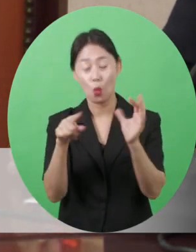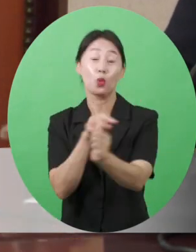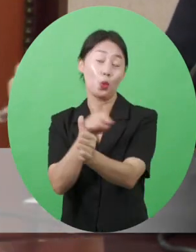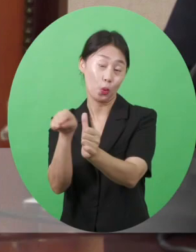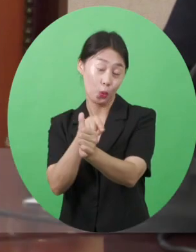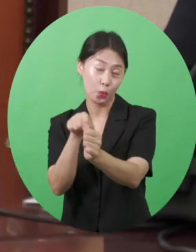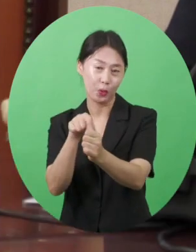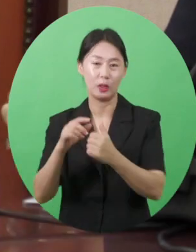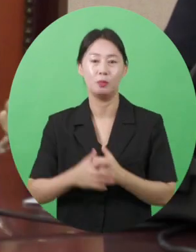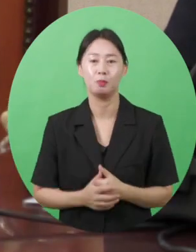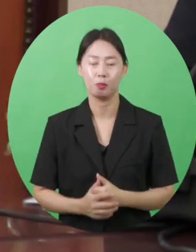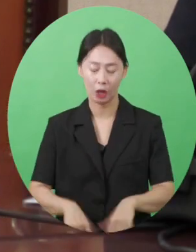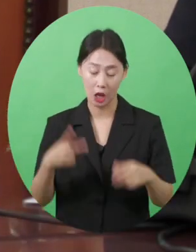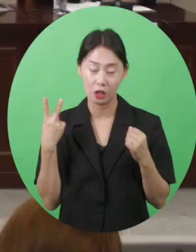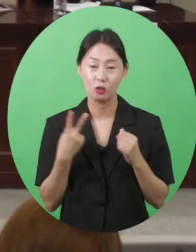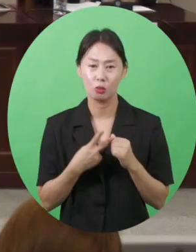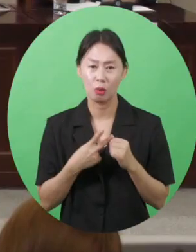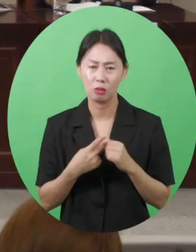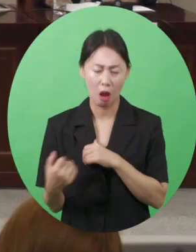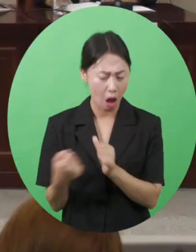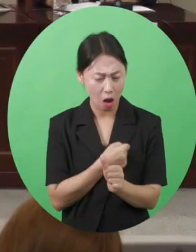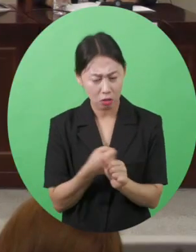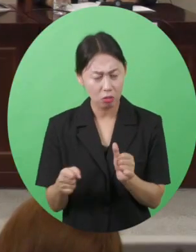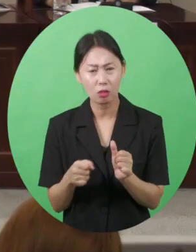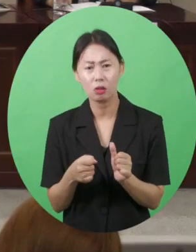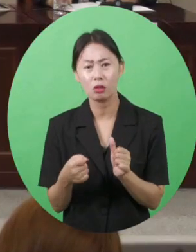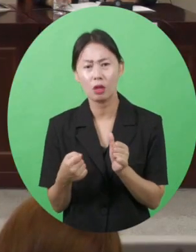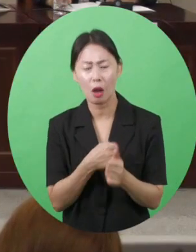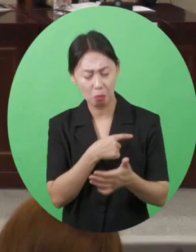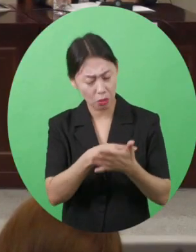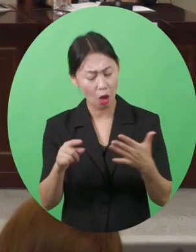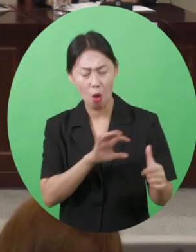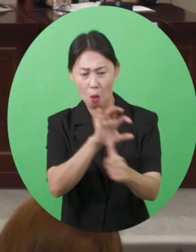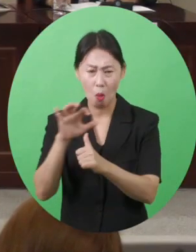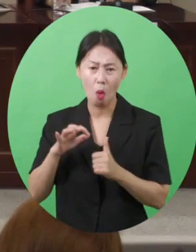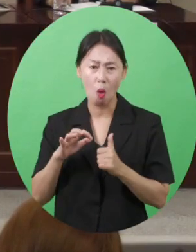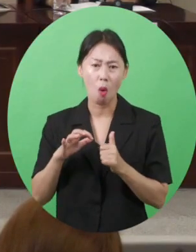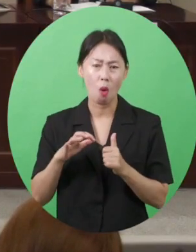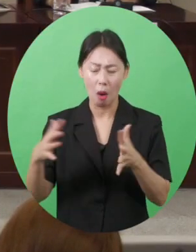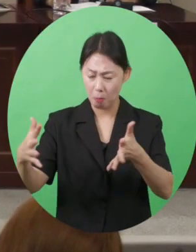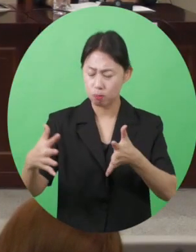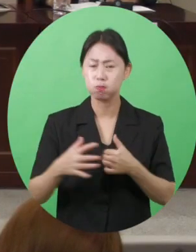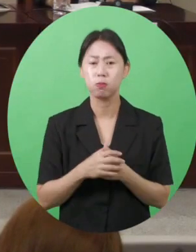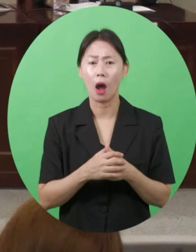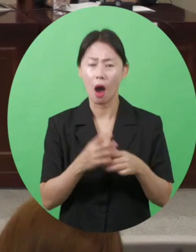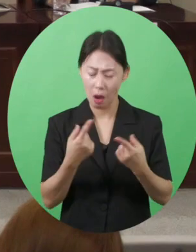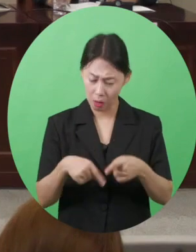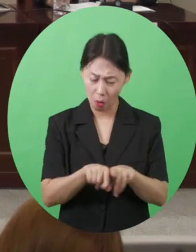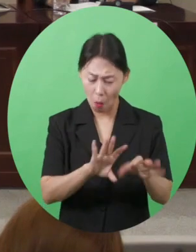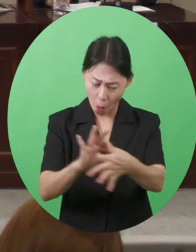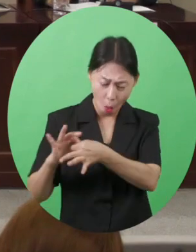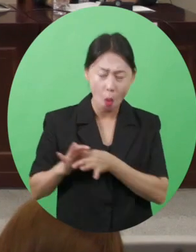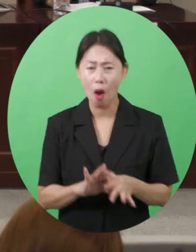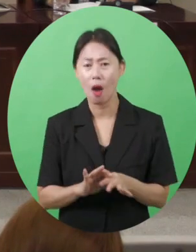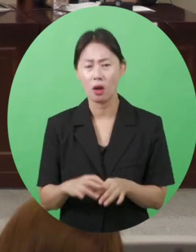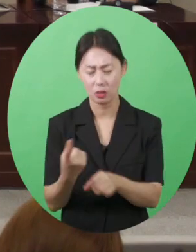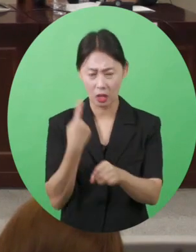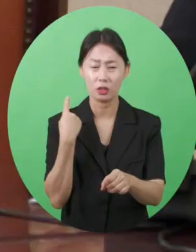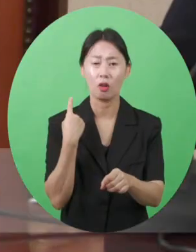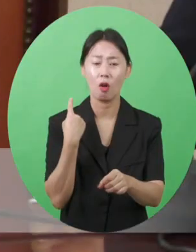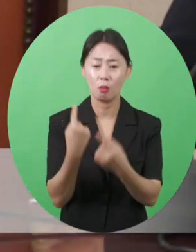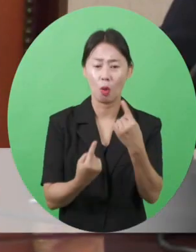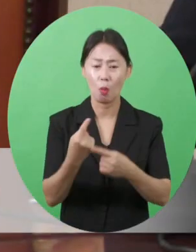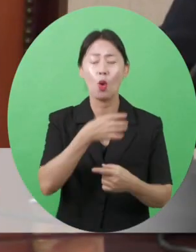시키겠습니다. 그다음에 두 번째는 학대 피해 보호 전문기관 간의 협력을 좀 강조하셨습니다. 그래서 저희도